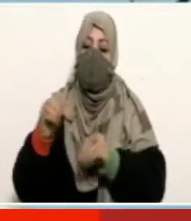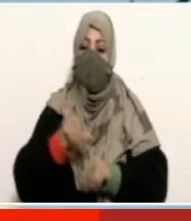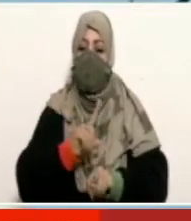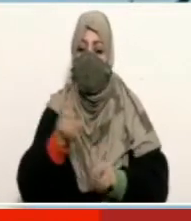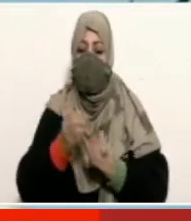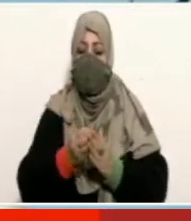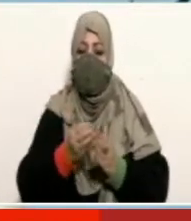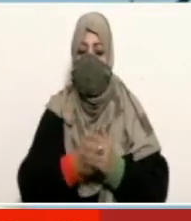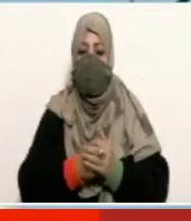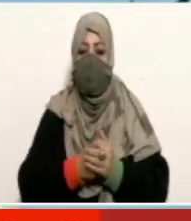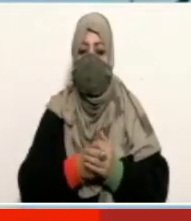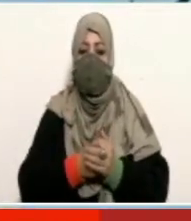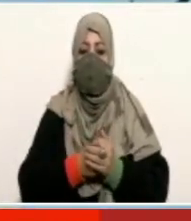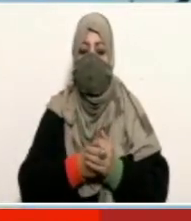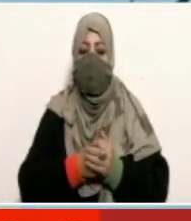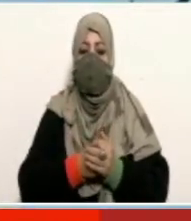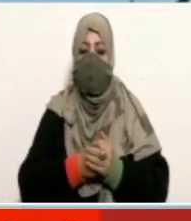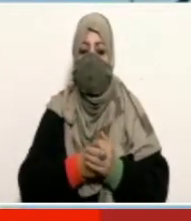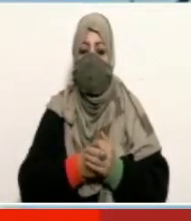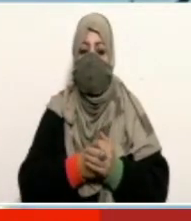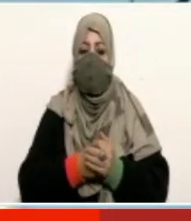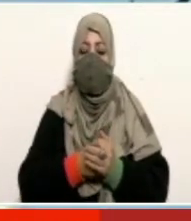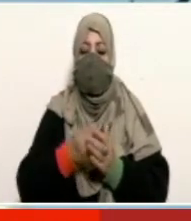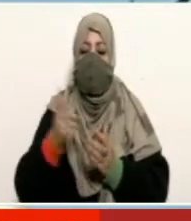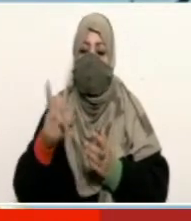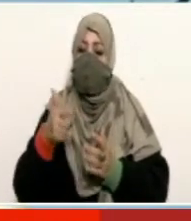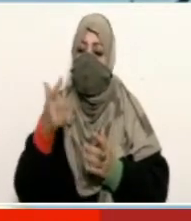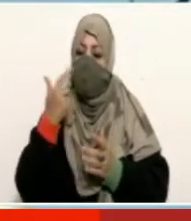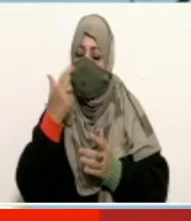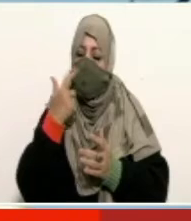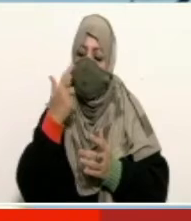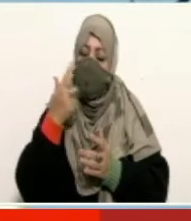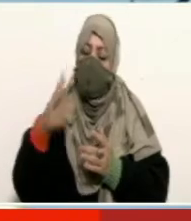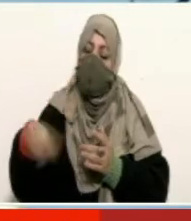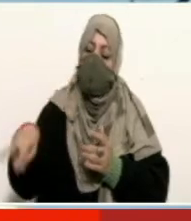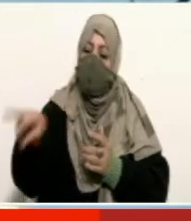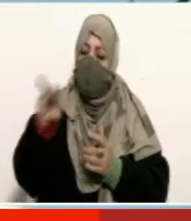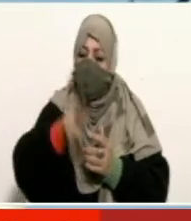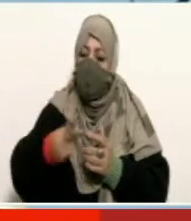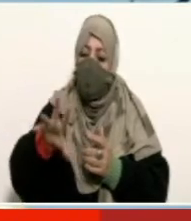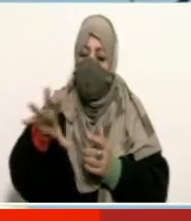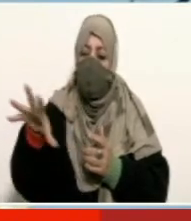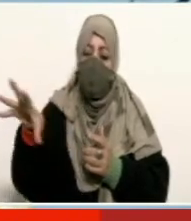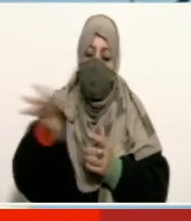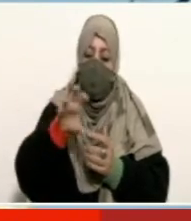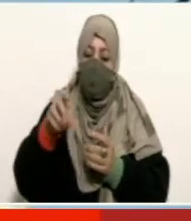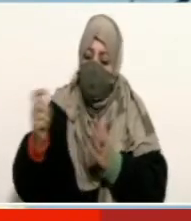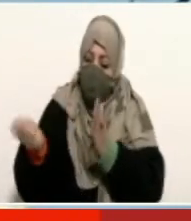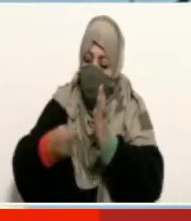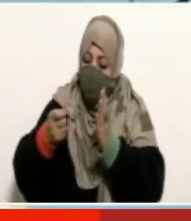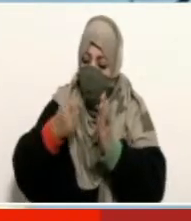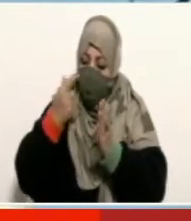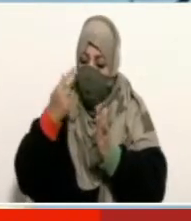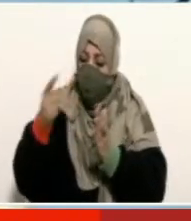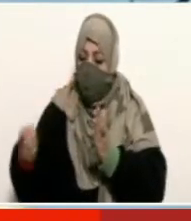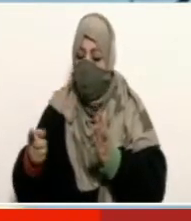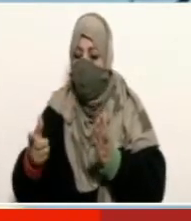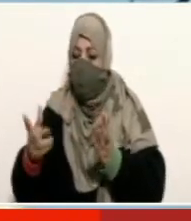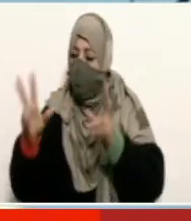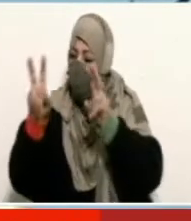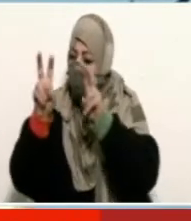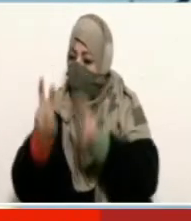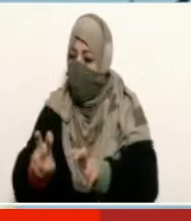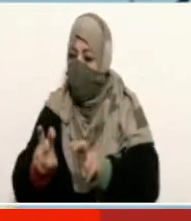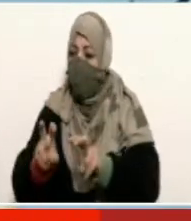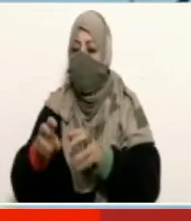وبالتالي هنا يحتاج يعني إلى نظر في أصل وثيقة هذه الحبسية، كيف عند المحبس عندما حبس ما الذي